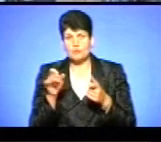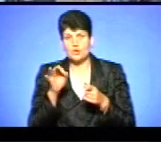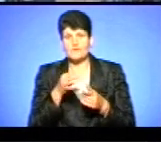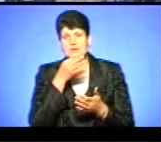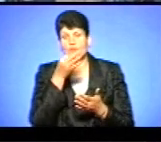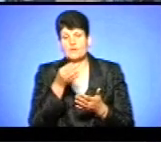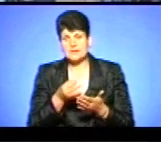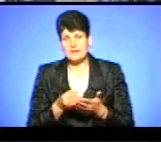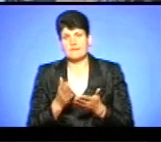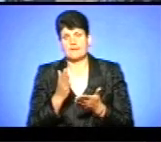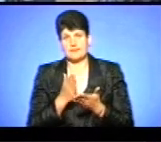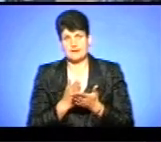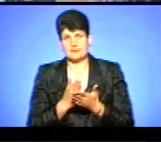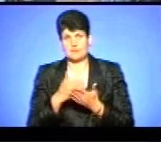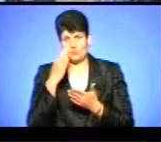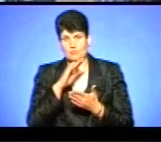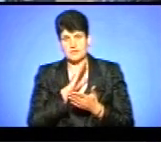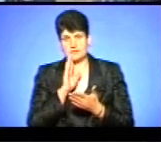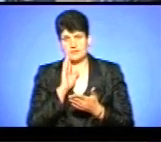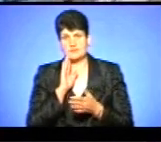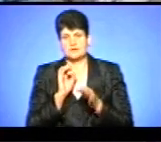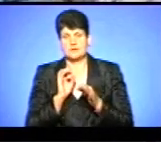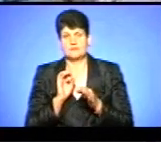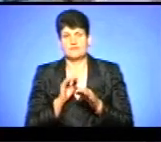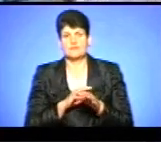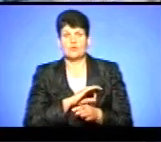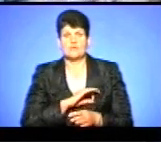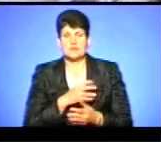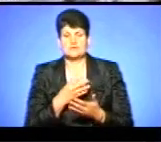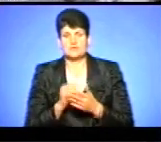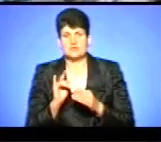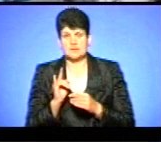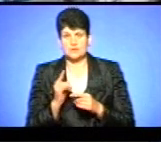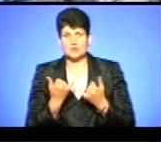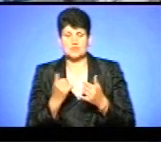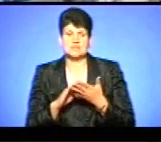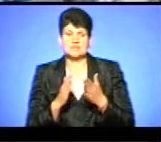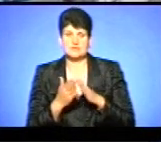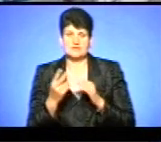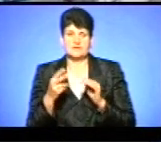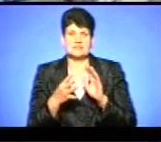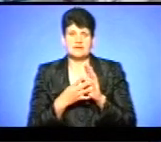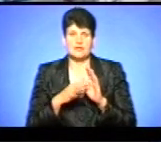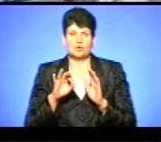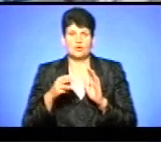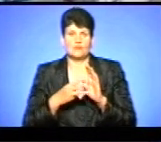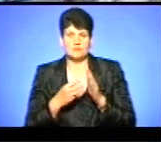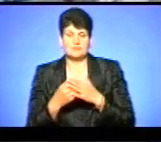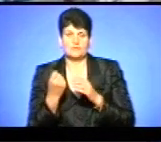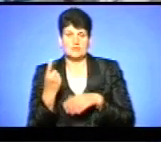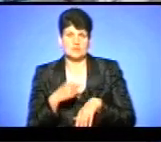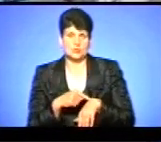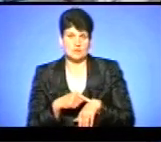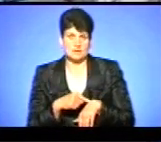яка настає батьків за неналежне виховання своїх дітей. По сьогоднішній ситуації, яка сталася 29.08 близько 11